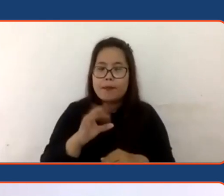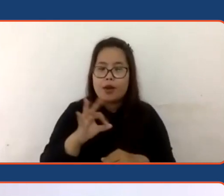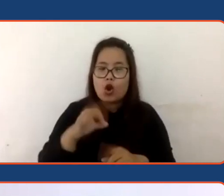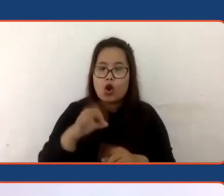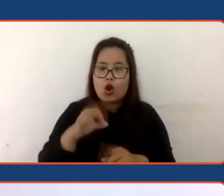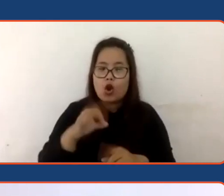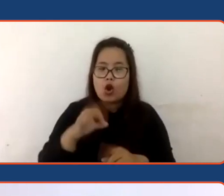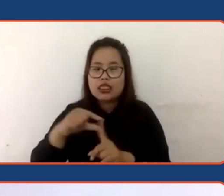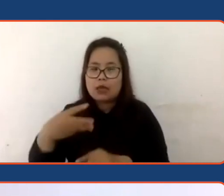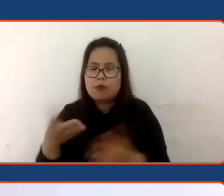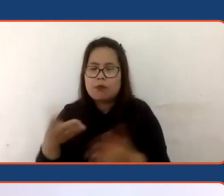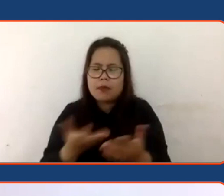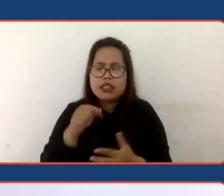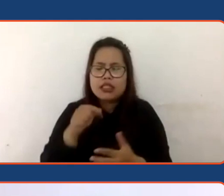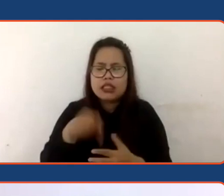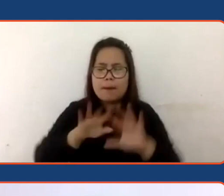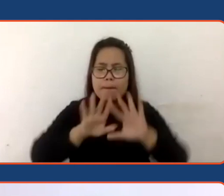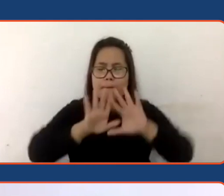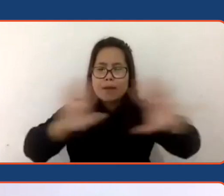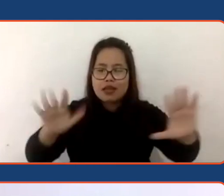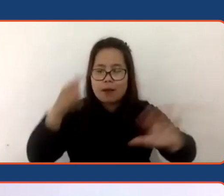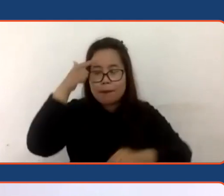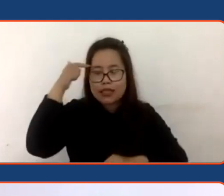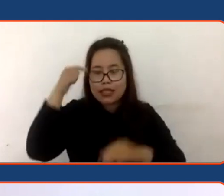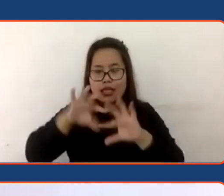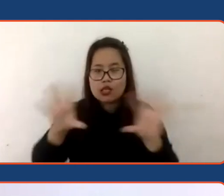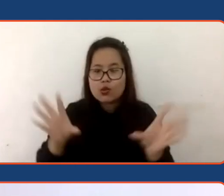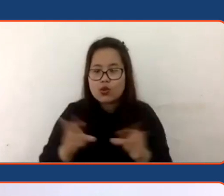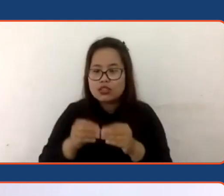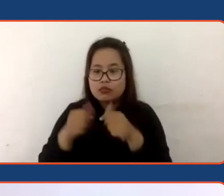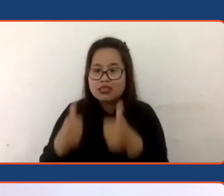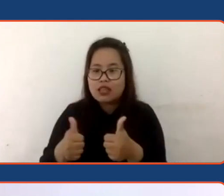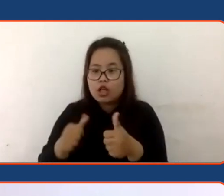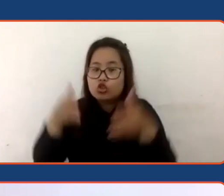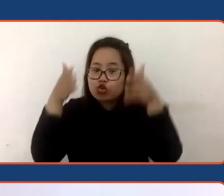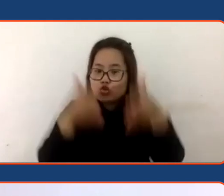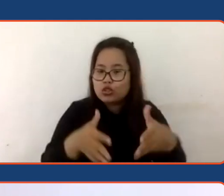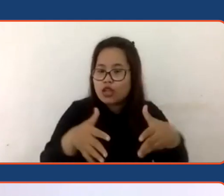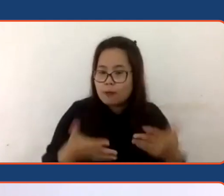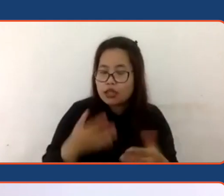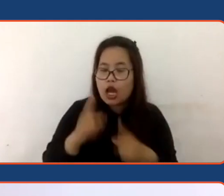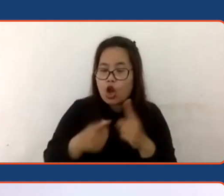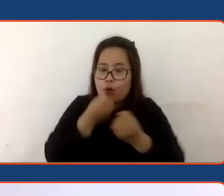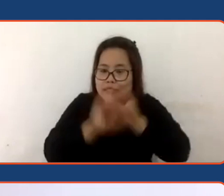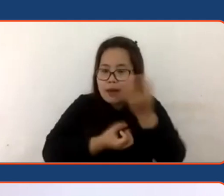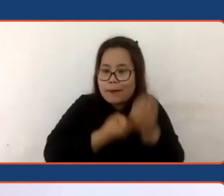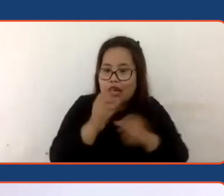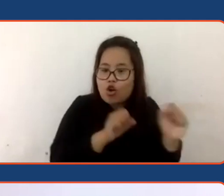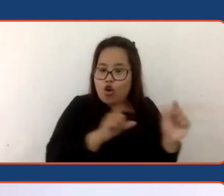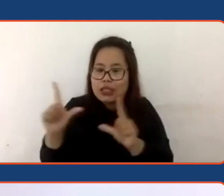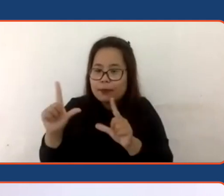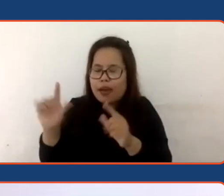dia pemikiran yang lebih inklusif khususnya untuk untuk menyampaikan konsep-konsep yang abstrak